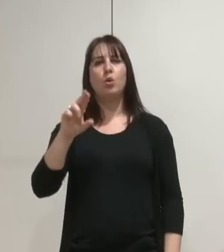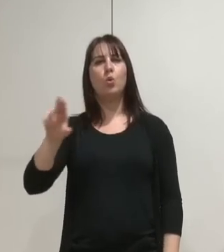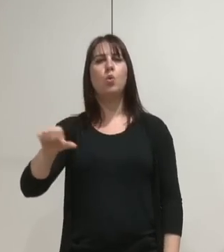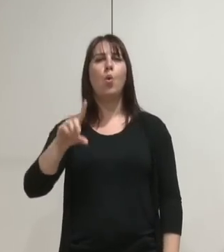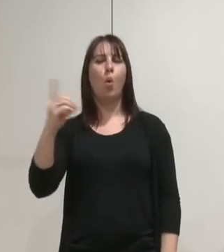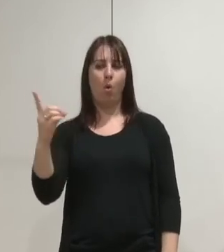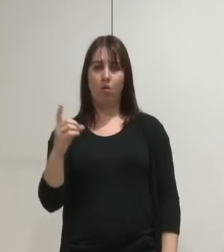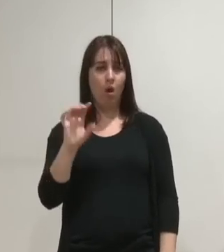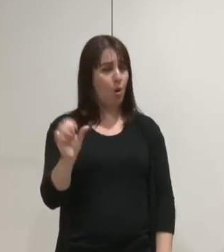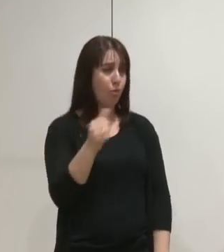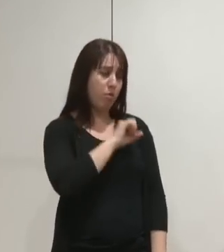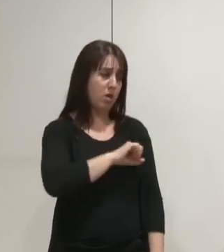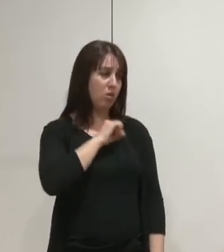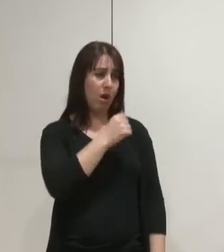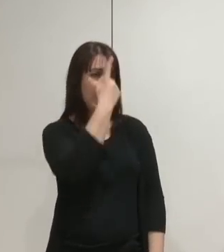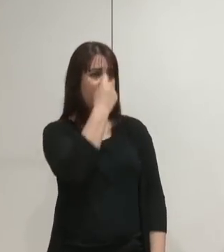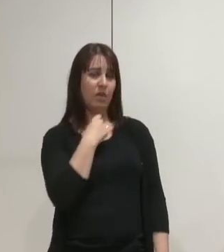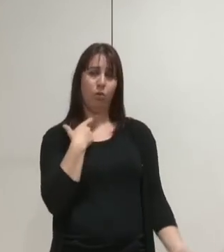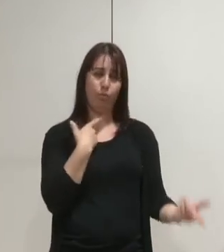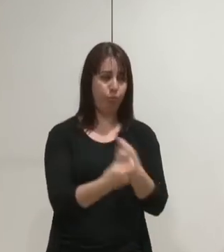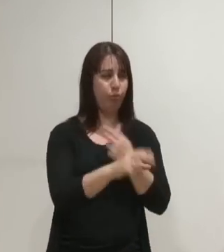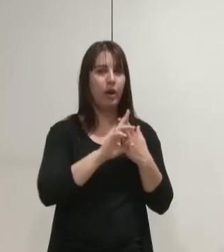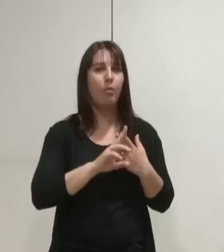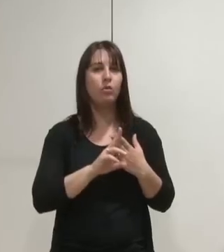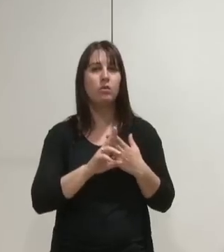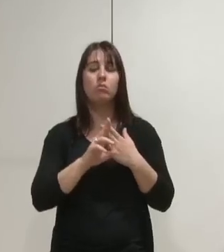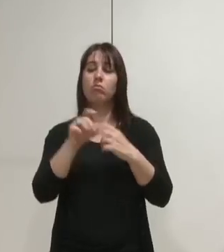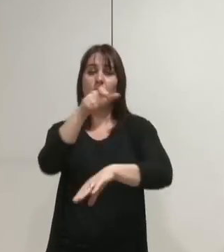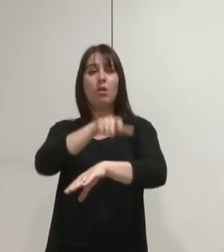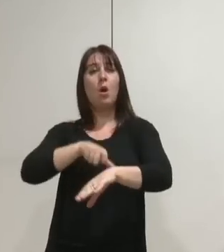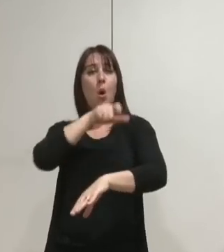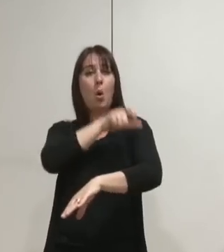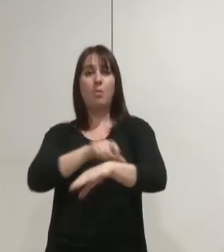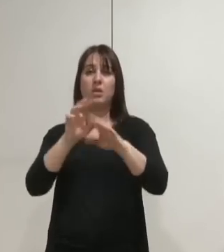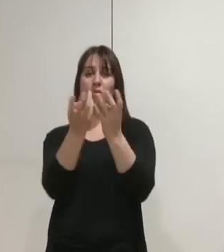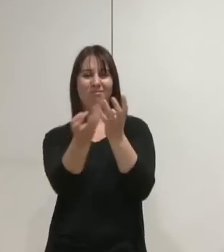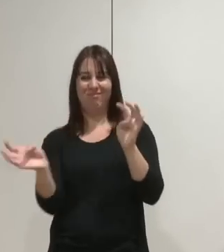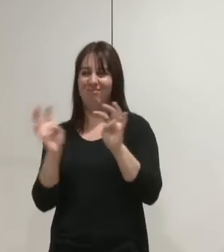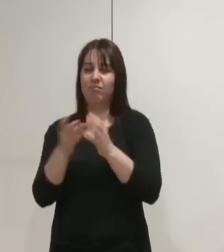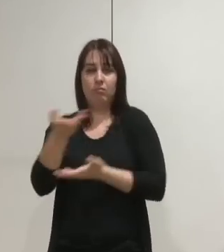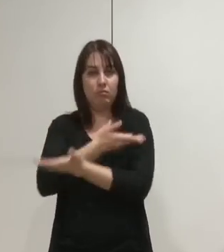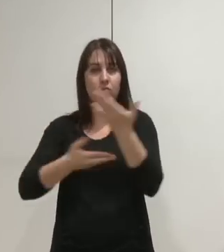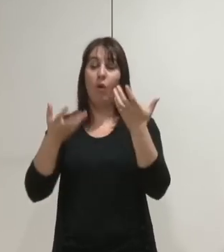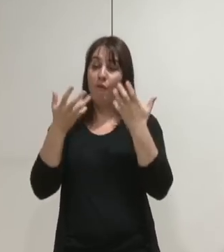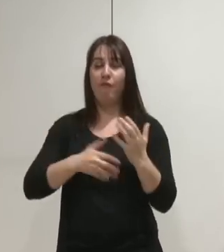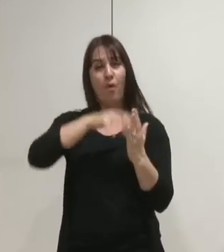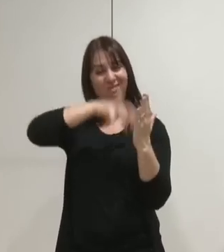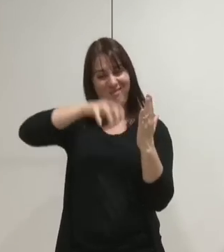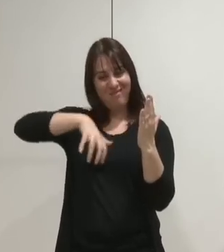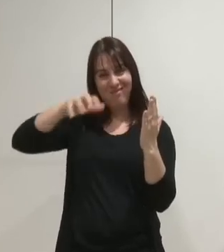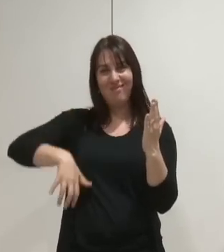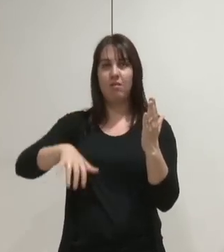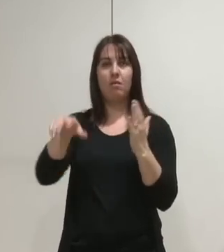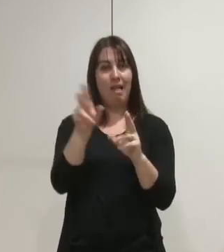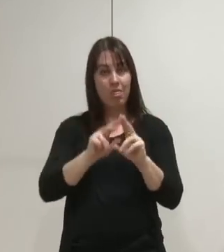répondez pas à la question en commission nous avons demandé la communication des actes écrits qui